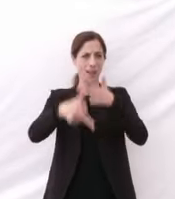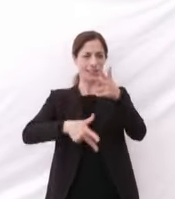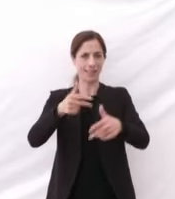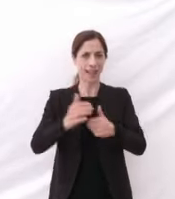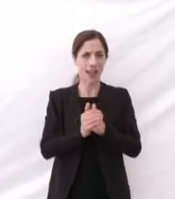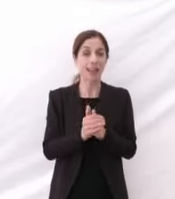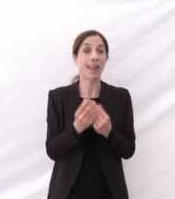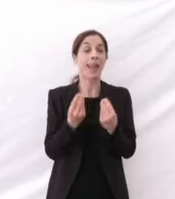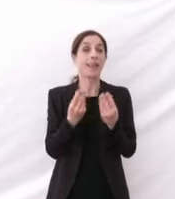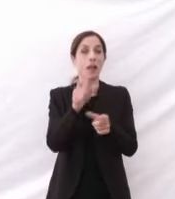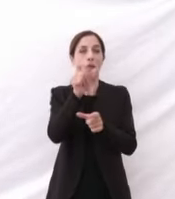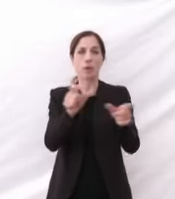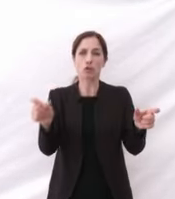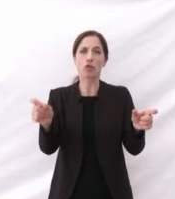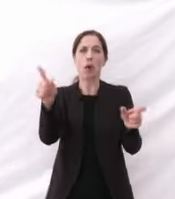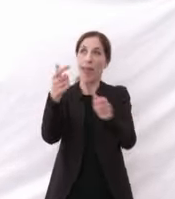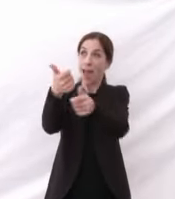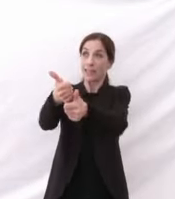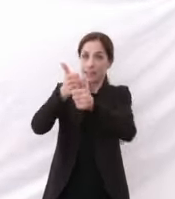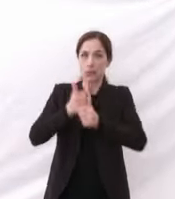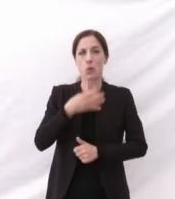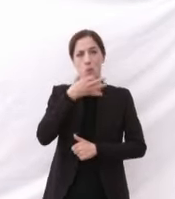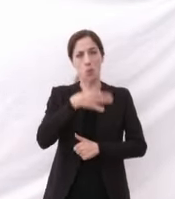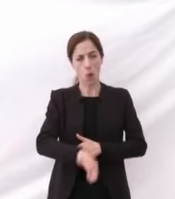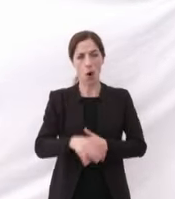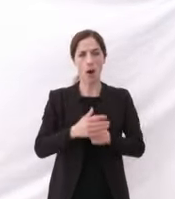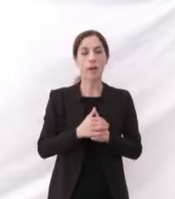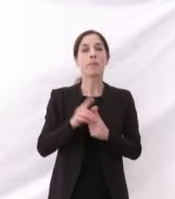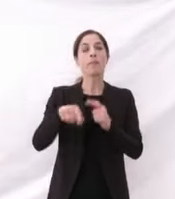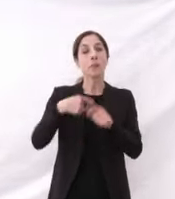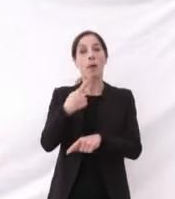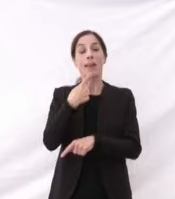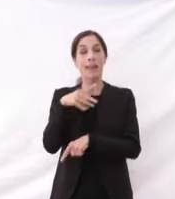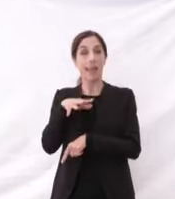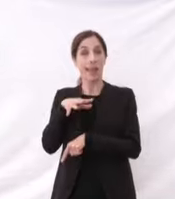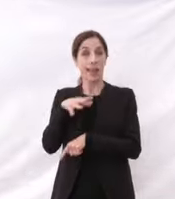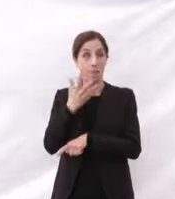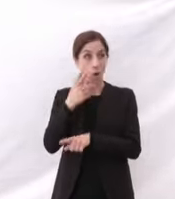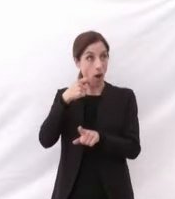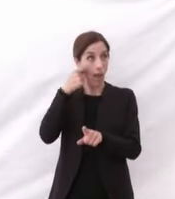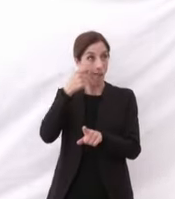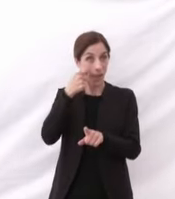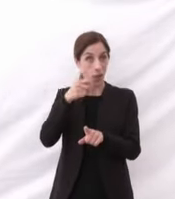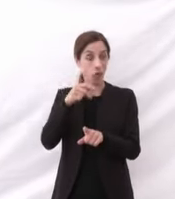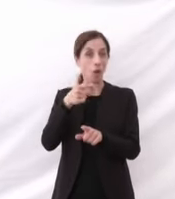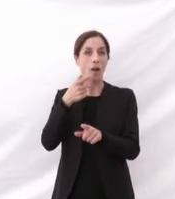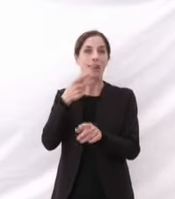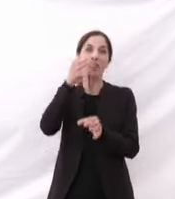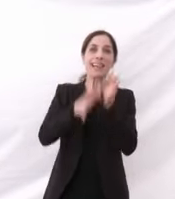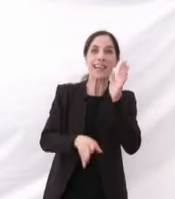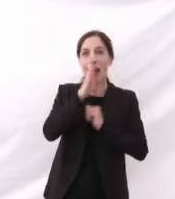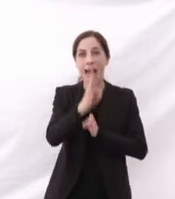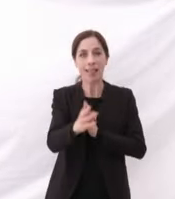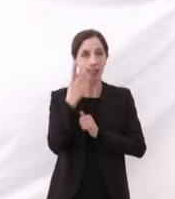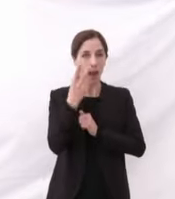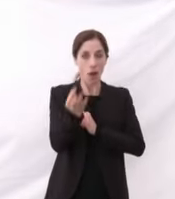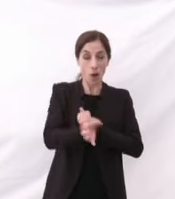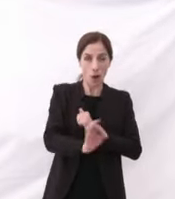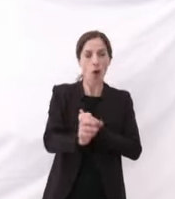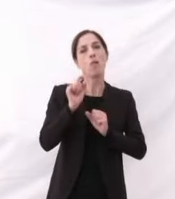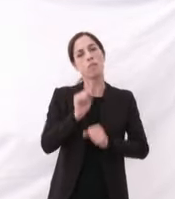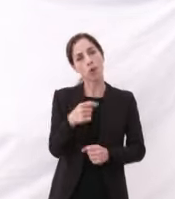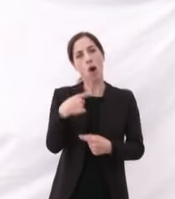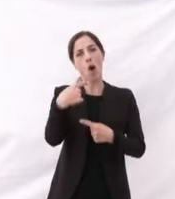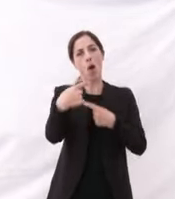molte più persone di seguirci e poi di recuperare il video per chi non l'ha potuto fare in diretta, quindi un grazie speciale anche